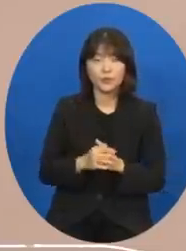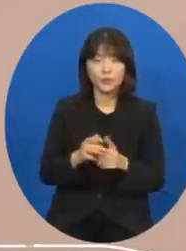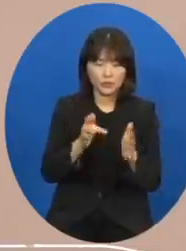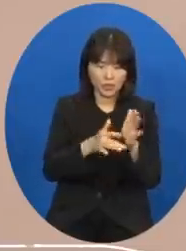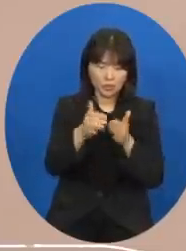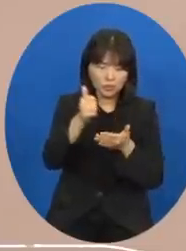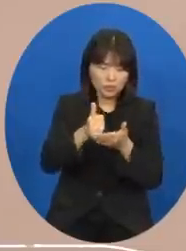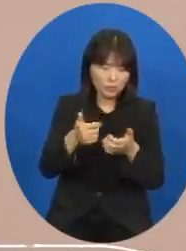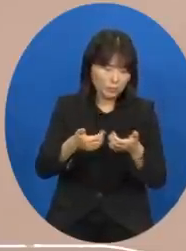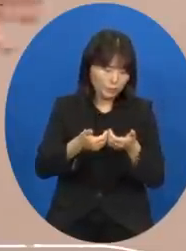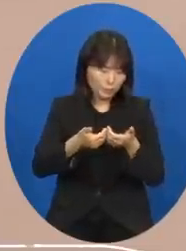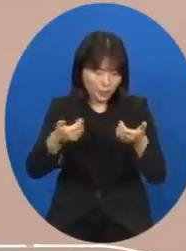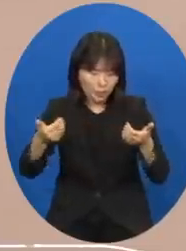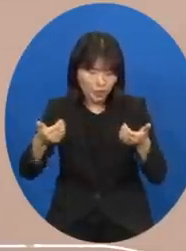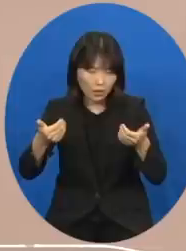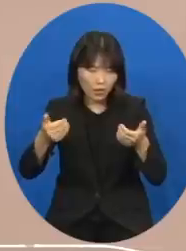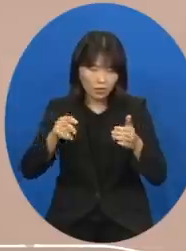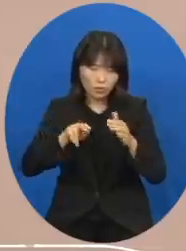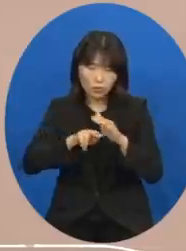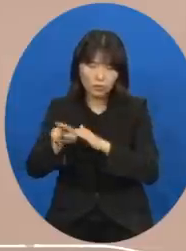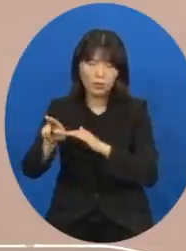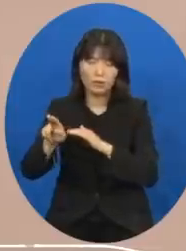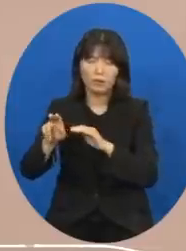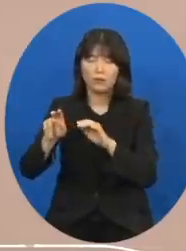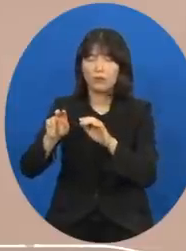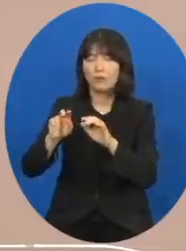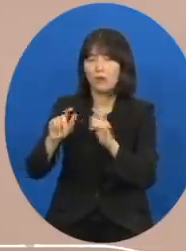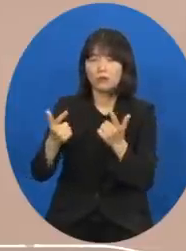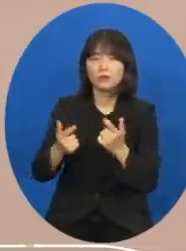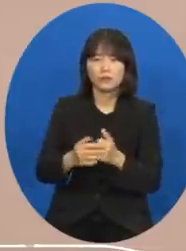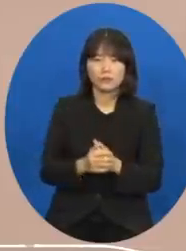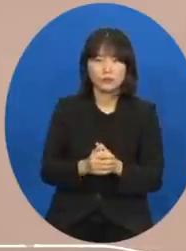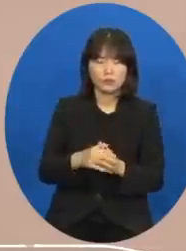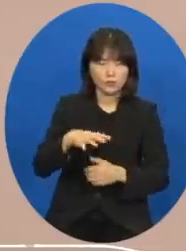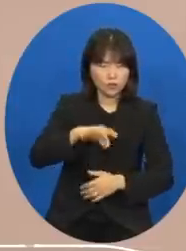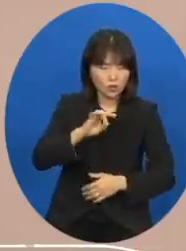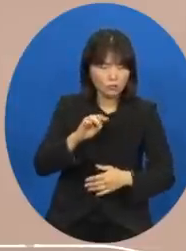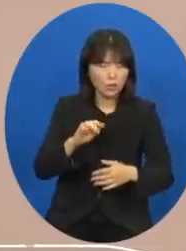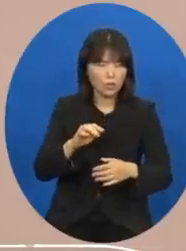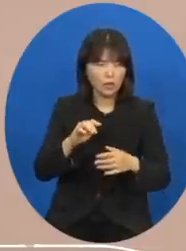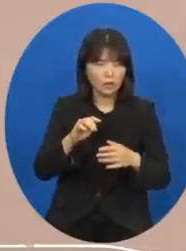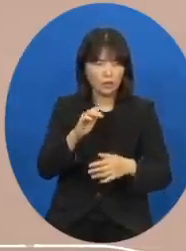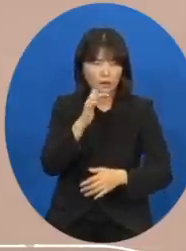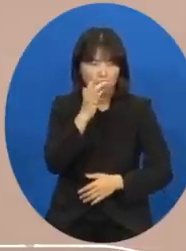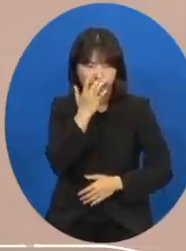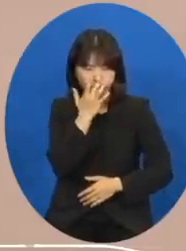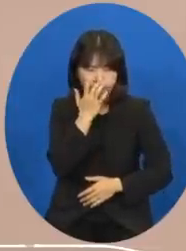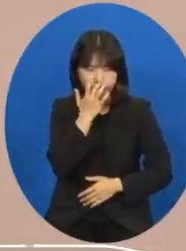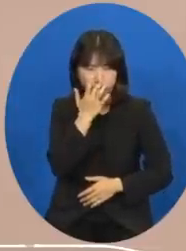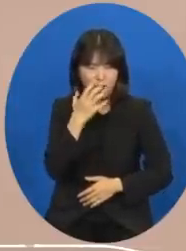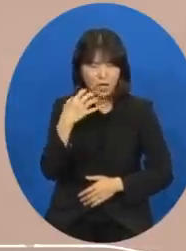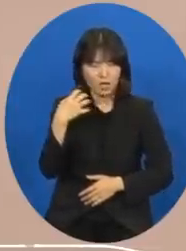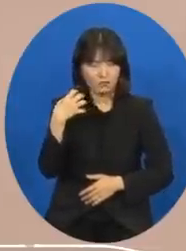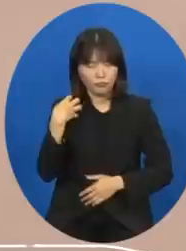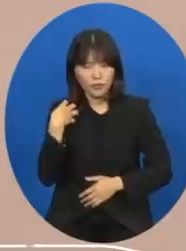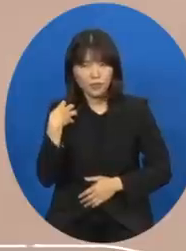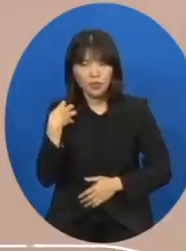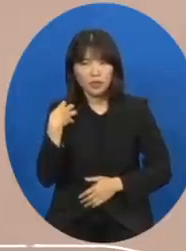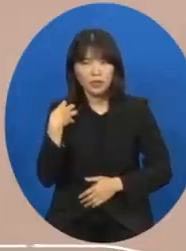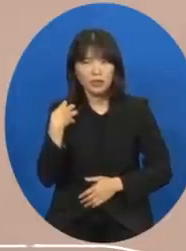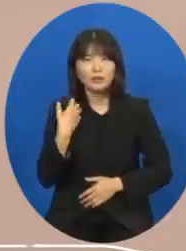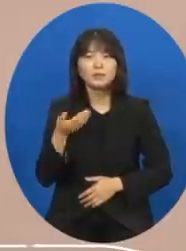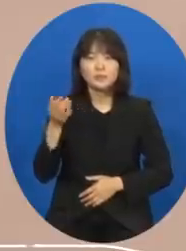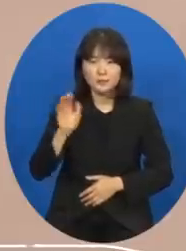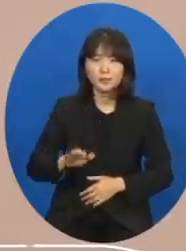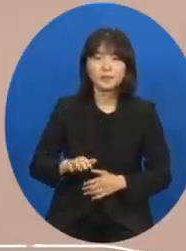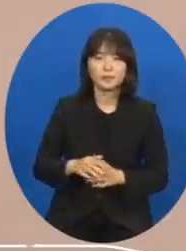예수님을 떠나서 도망가지 않았다는 거예요. 처음에는 이해도 잘 안 되고 처음에는 부담스럽기도 하고